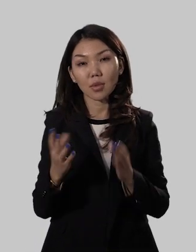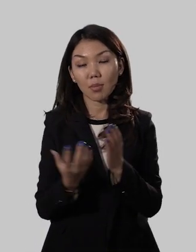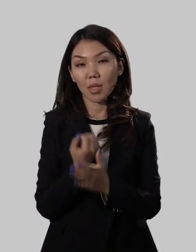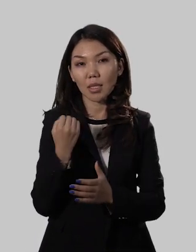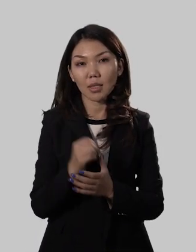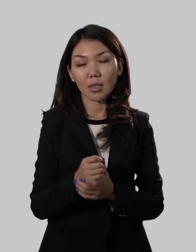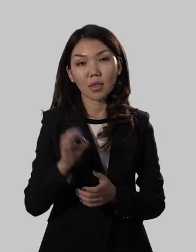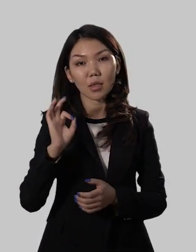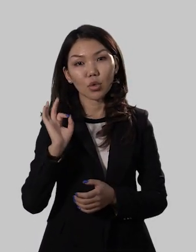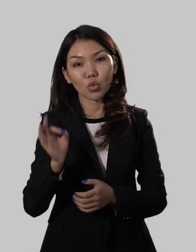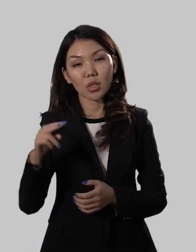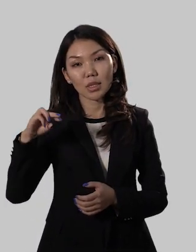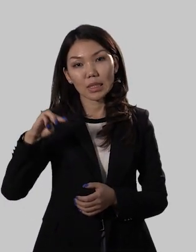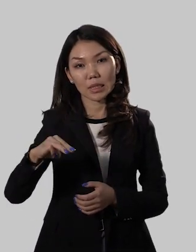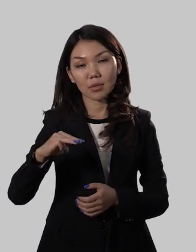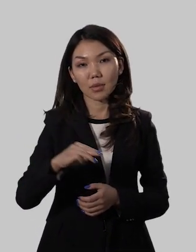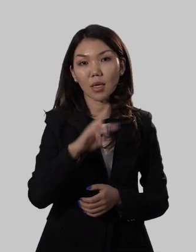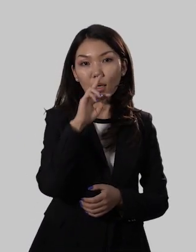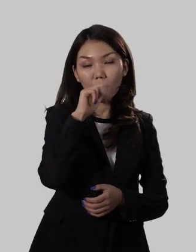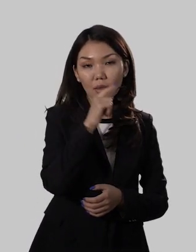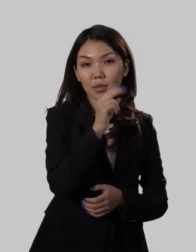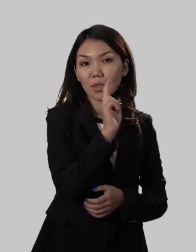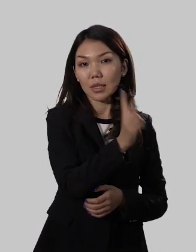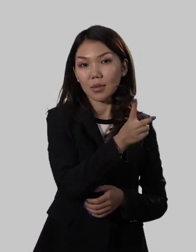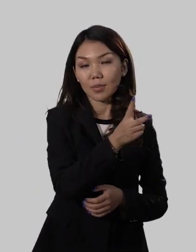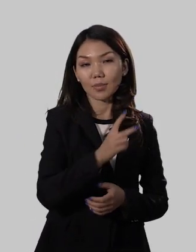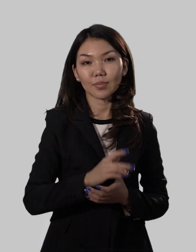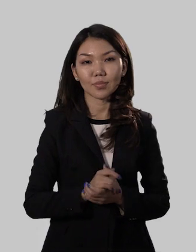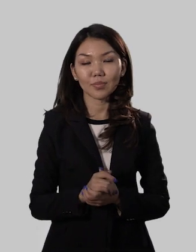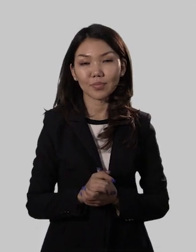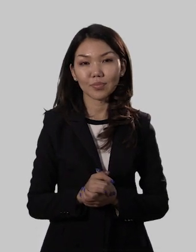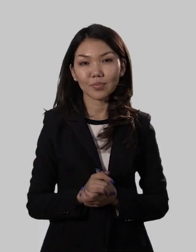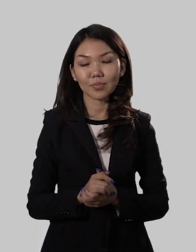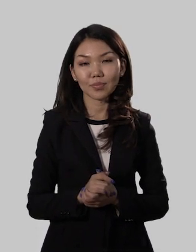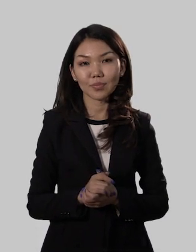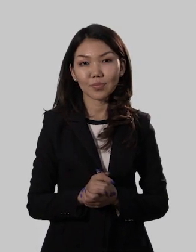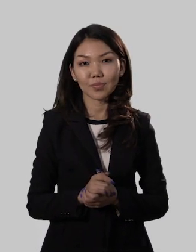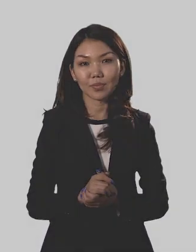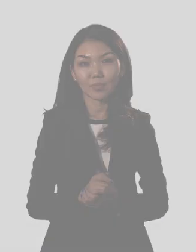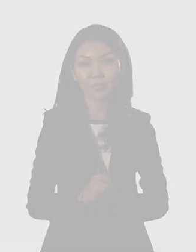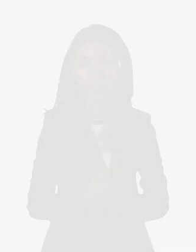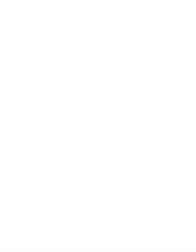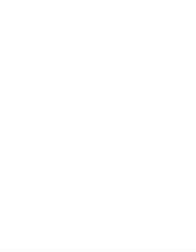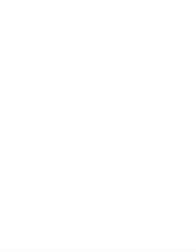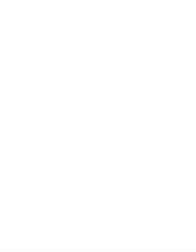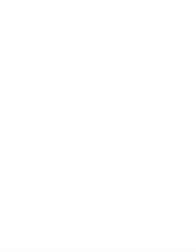белгилегиле. Туурасына Т белгисин, катасына К белгисин койгула.